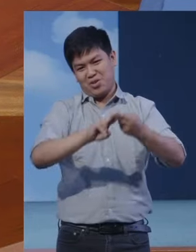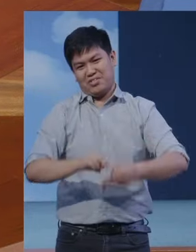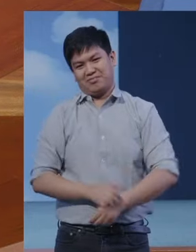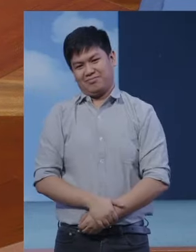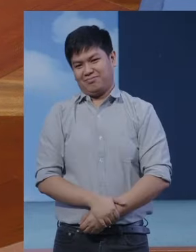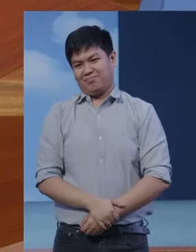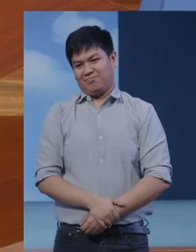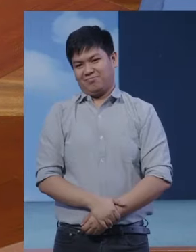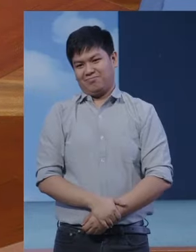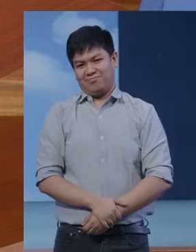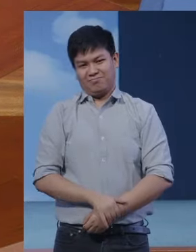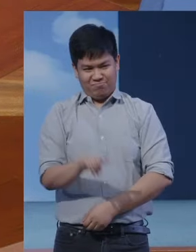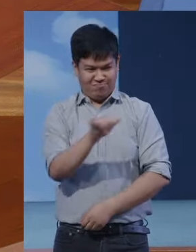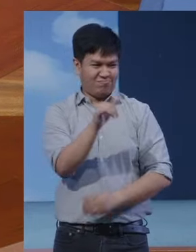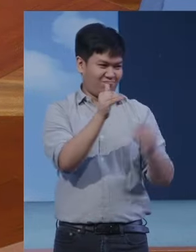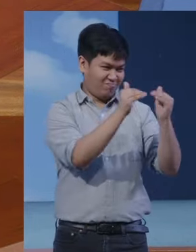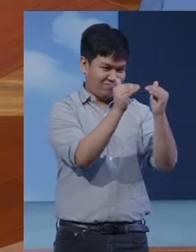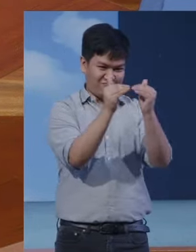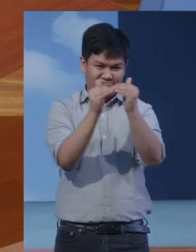equal